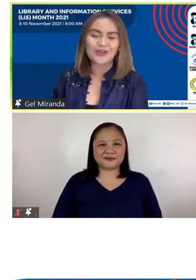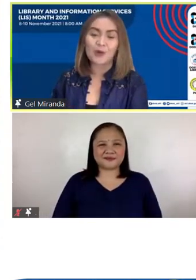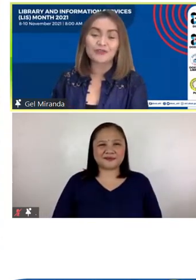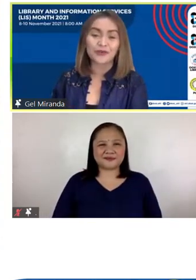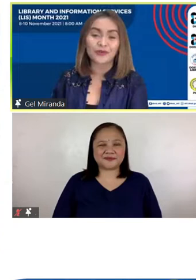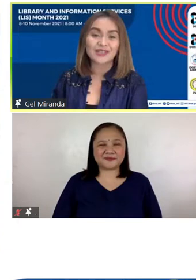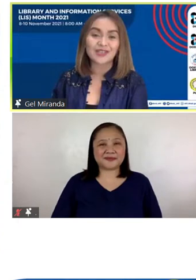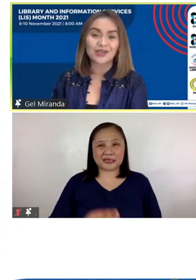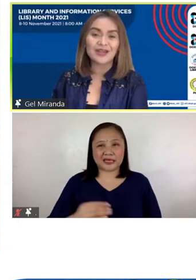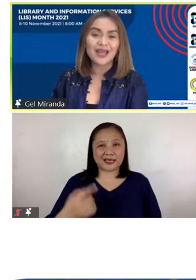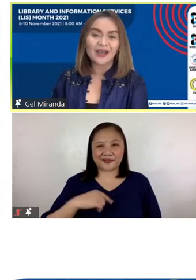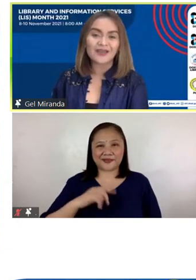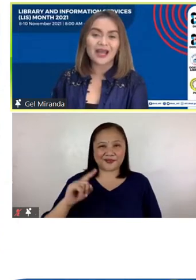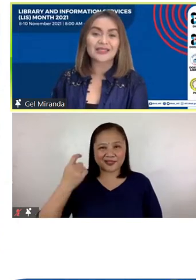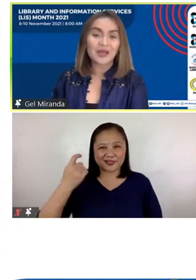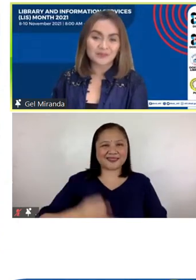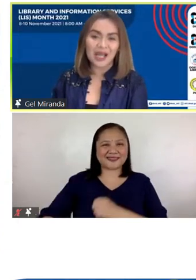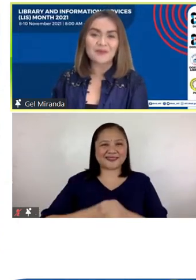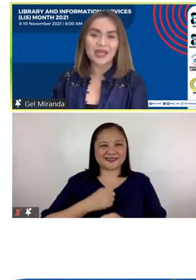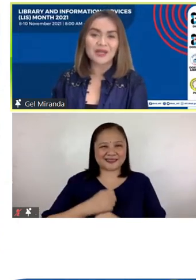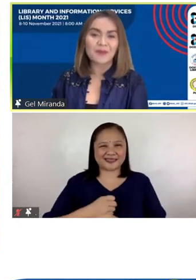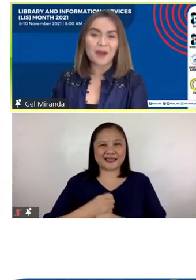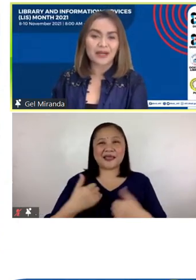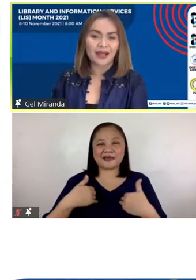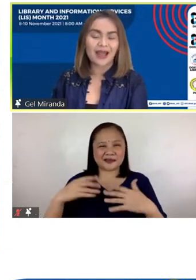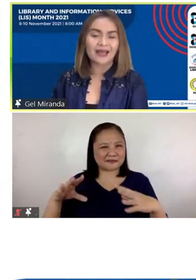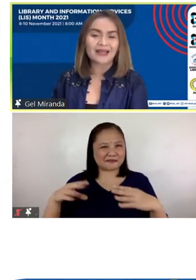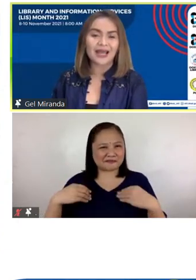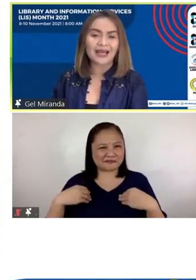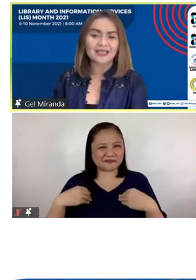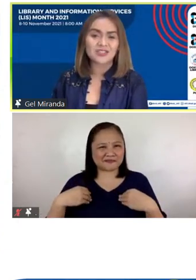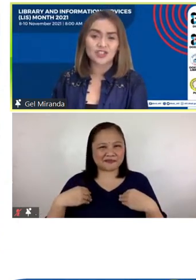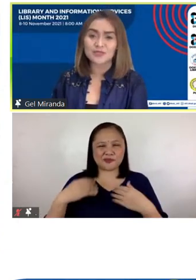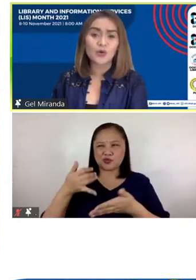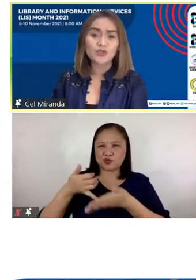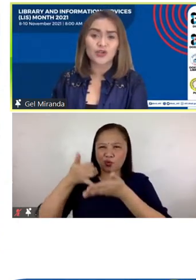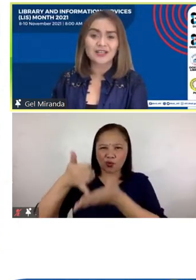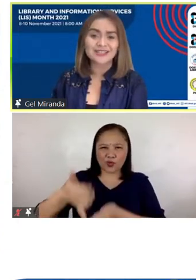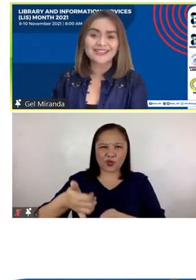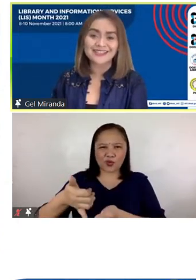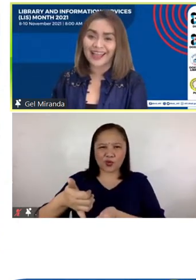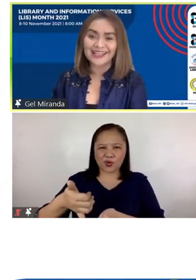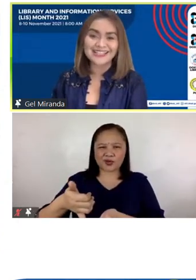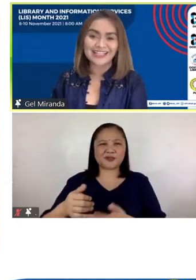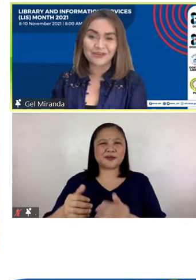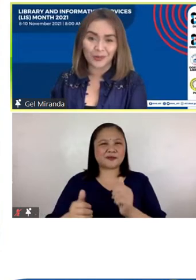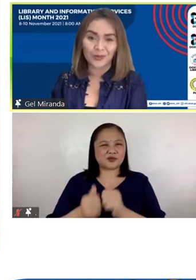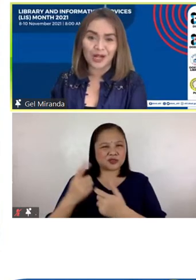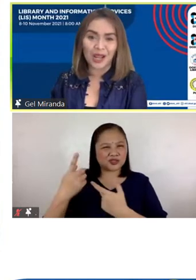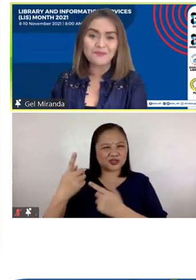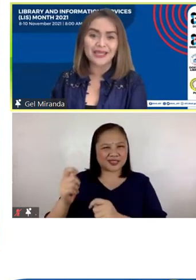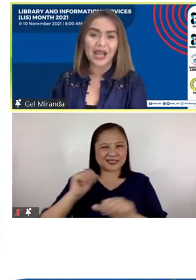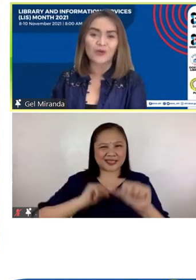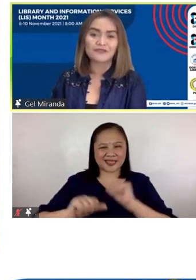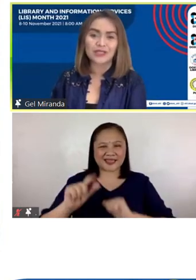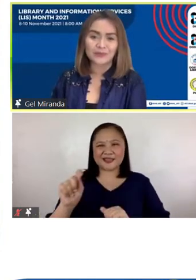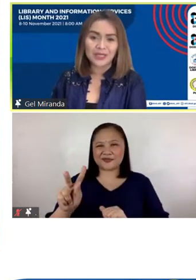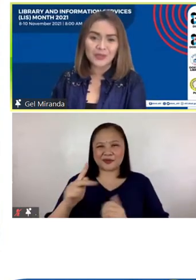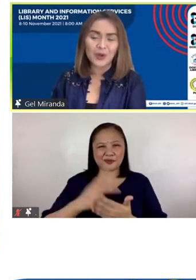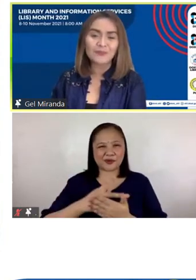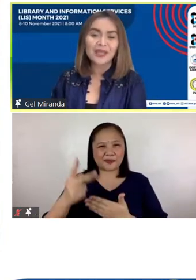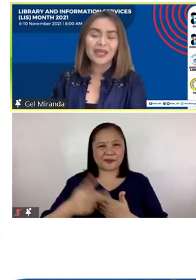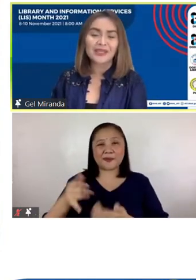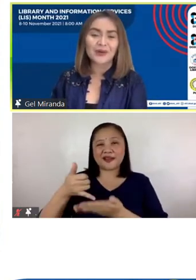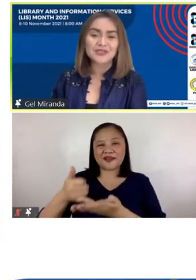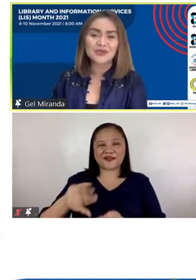on our first year, nakatanggap na kami ng mga parangal such as Most Trusted Science TV Program by Gawad